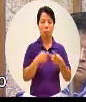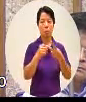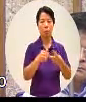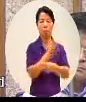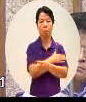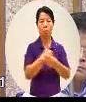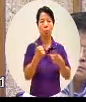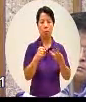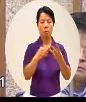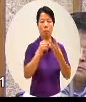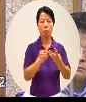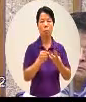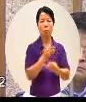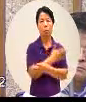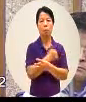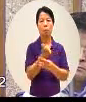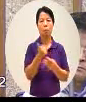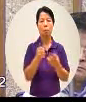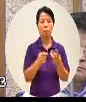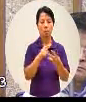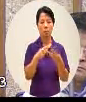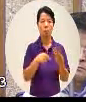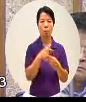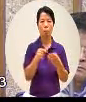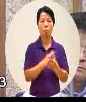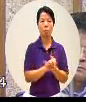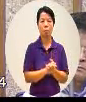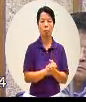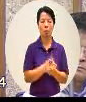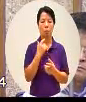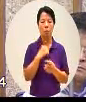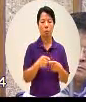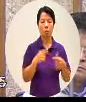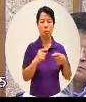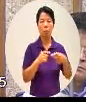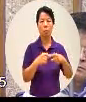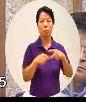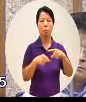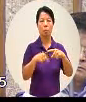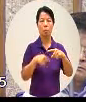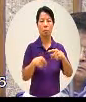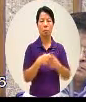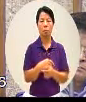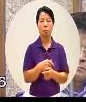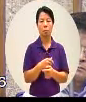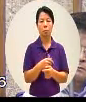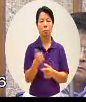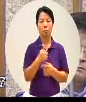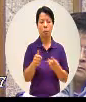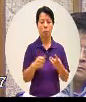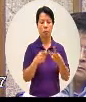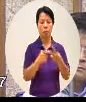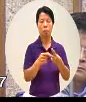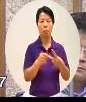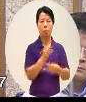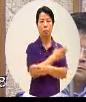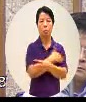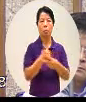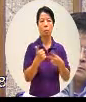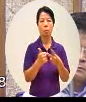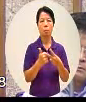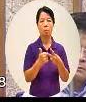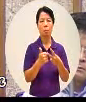个是陈天茂。 宜正县也在领顾问。 你说宜正县还有谁？ 那个陈旺来。 陈旺